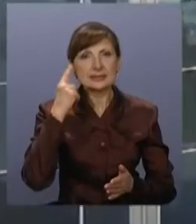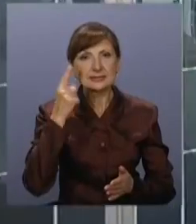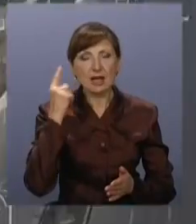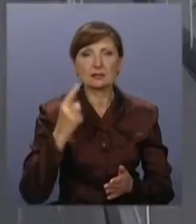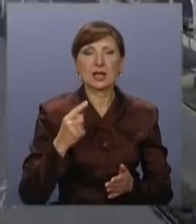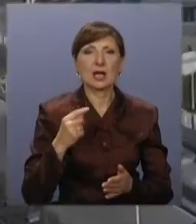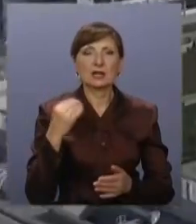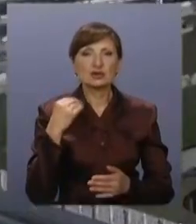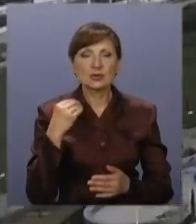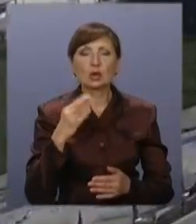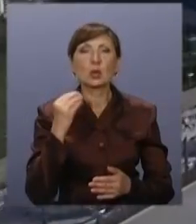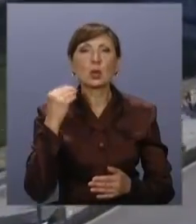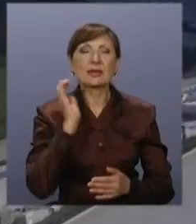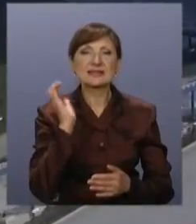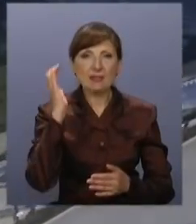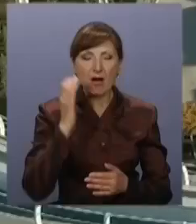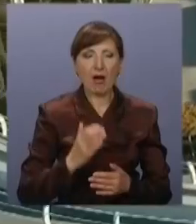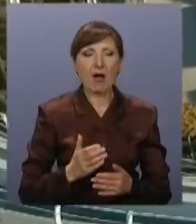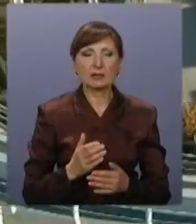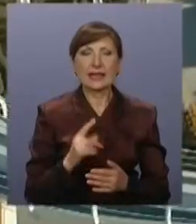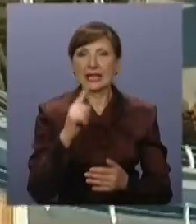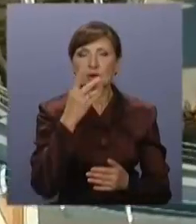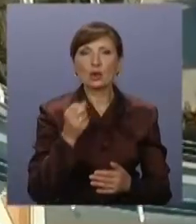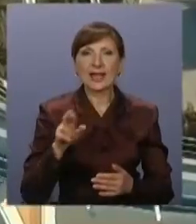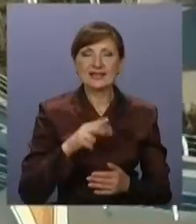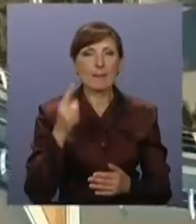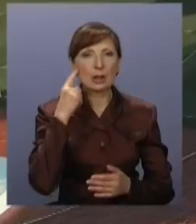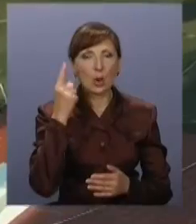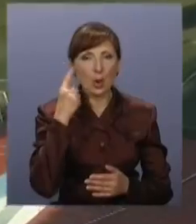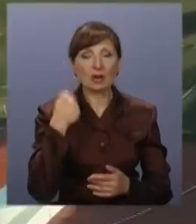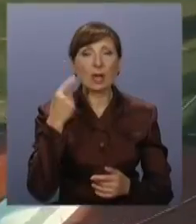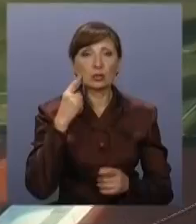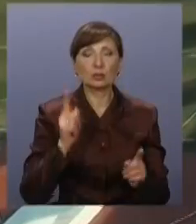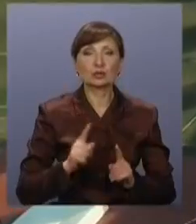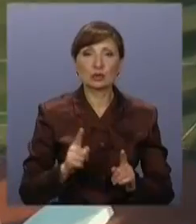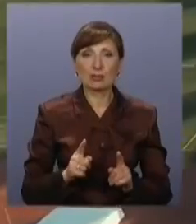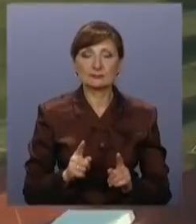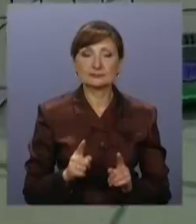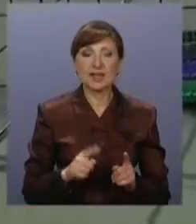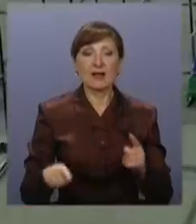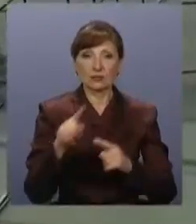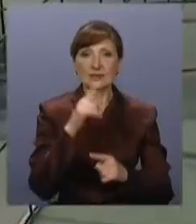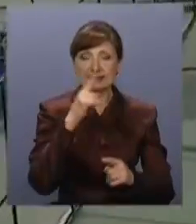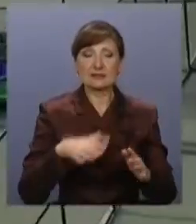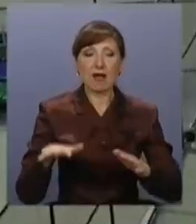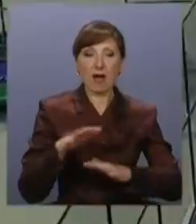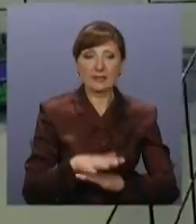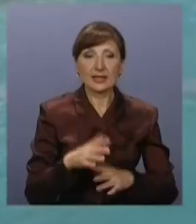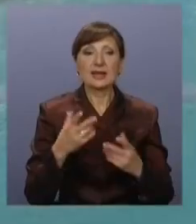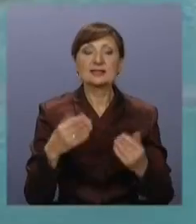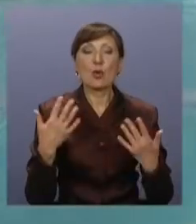Таджикистан, Туркменистан, Узбекистан, Индонезия, Монголия. Я думаю, вот это вот страны, где